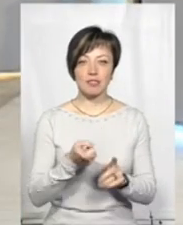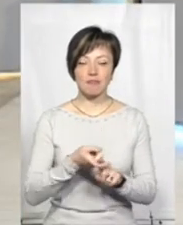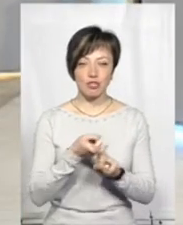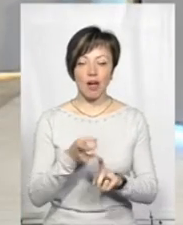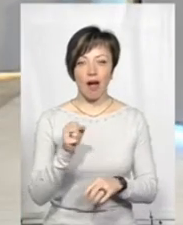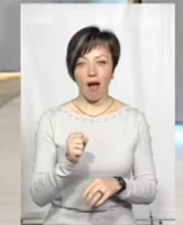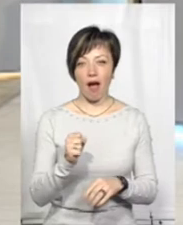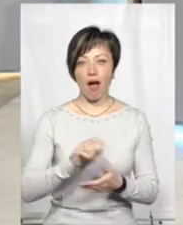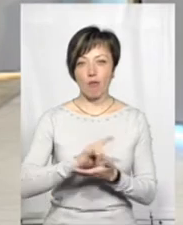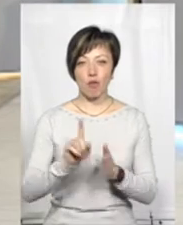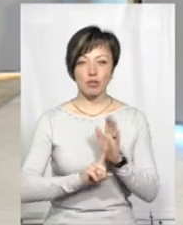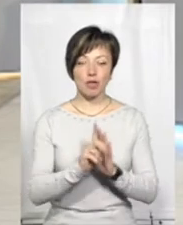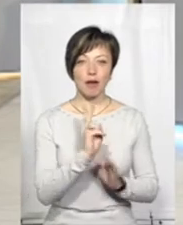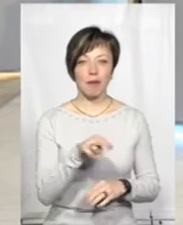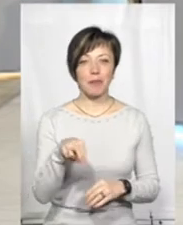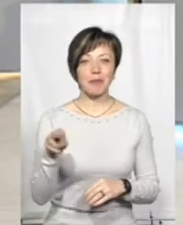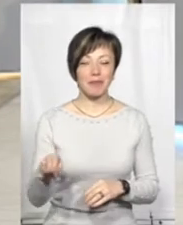а аеропорт починається з КПП.